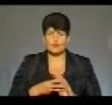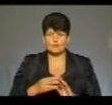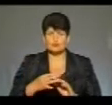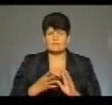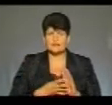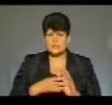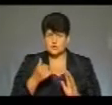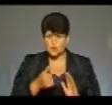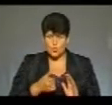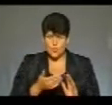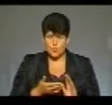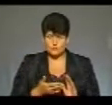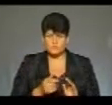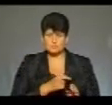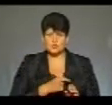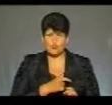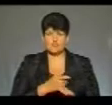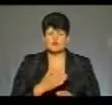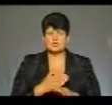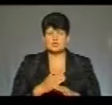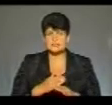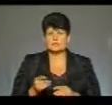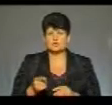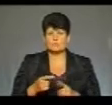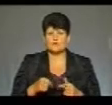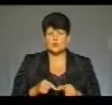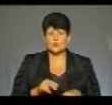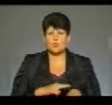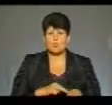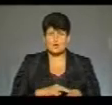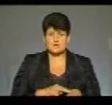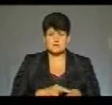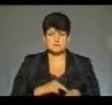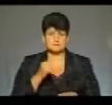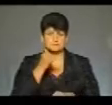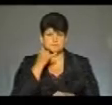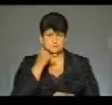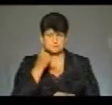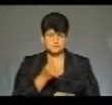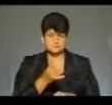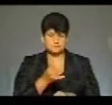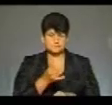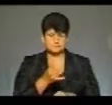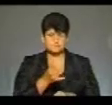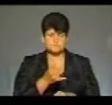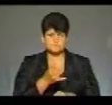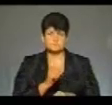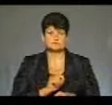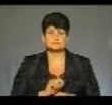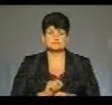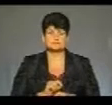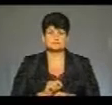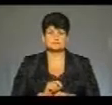3.08.19 року, до чергової частини Тернопільського відділу поліції нас надійшло повідомлення